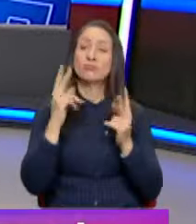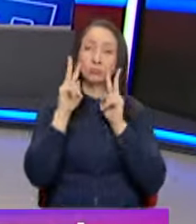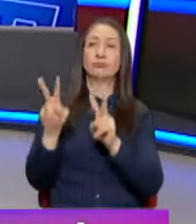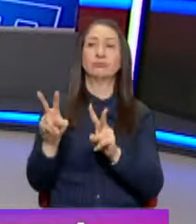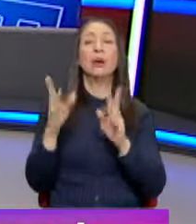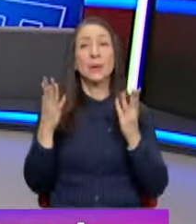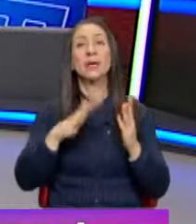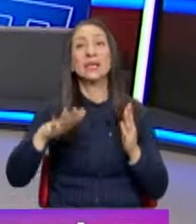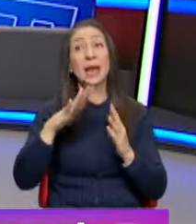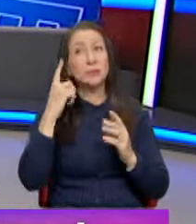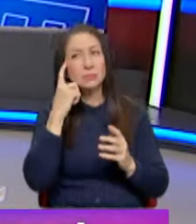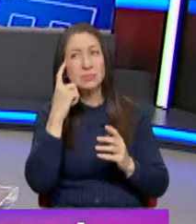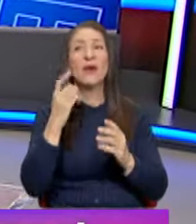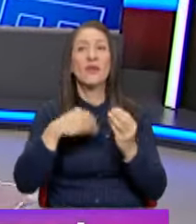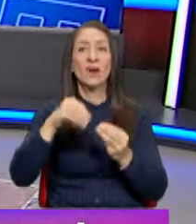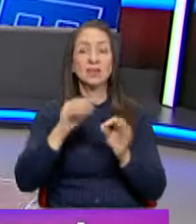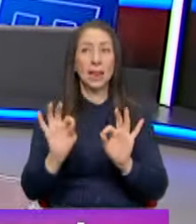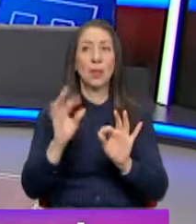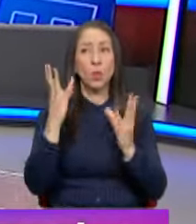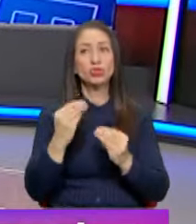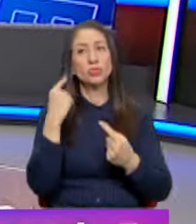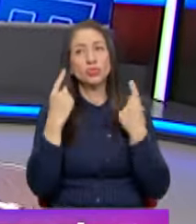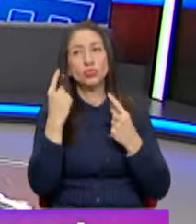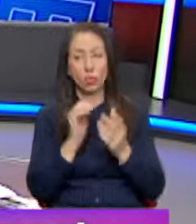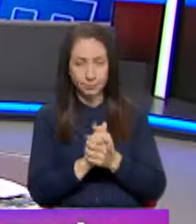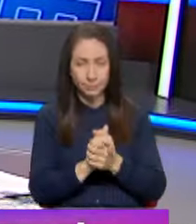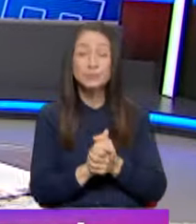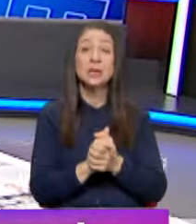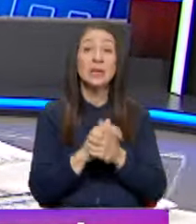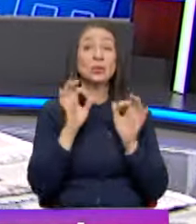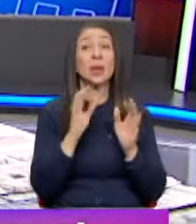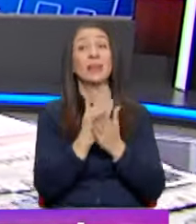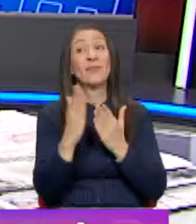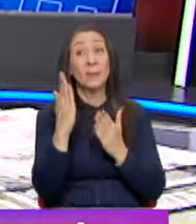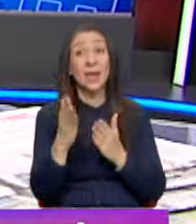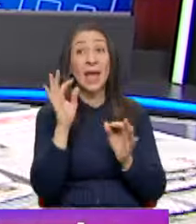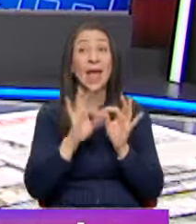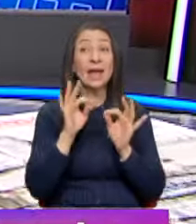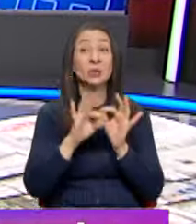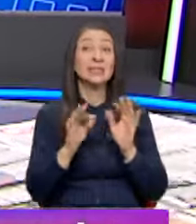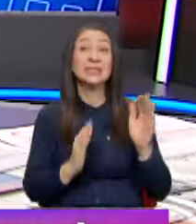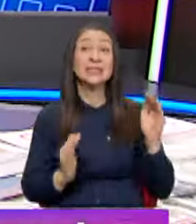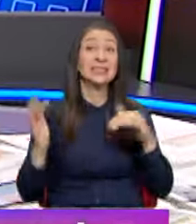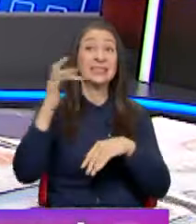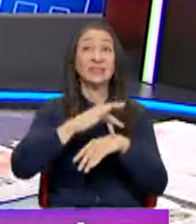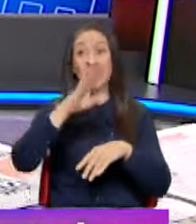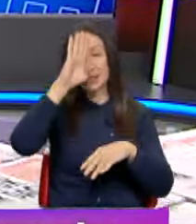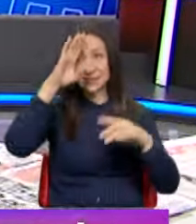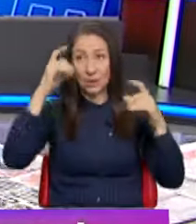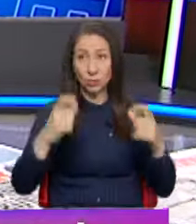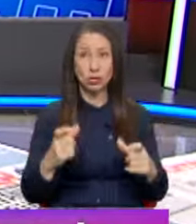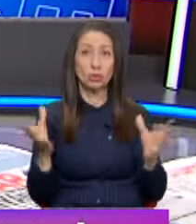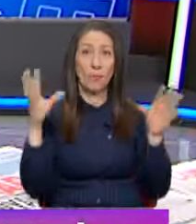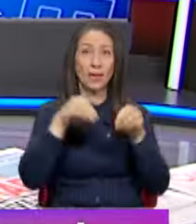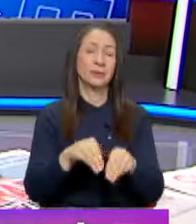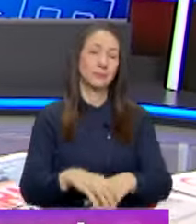göreceğiz Ama genel eğilim faizleri sabit tutacağı yönünde O zaman şöyle devam edelim ekonominin Zirvesi İstanbul'da